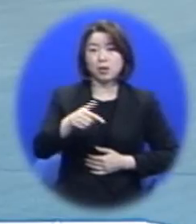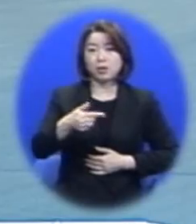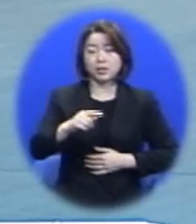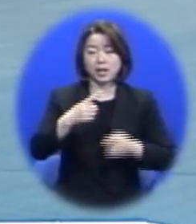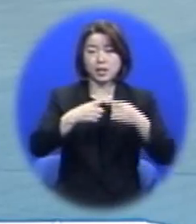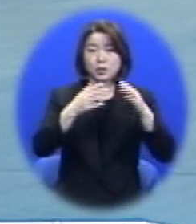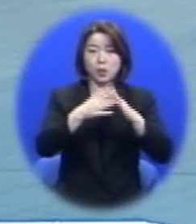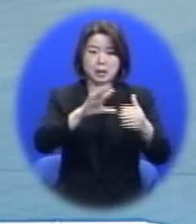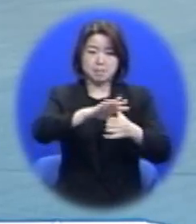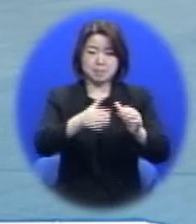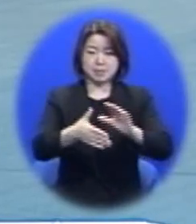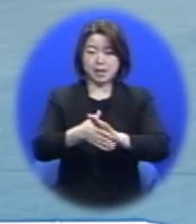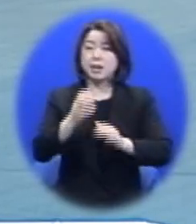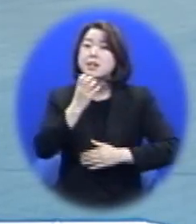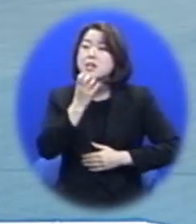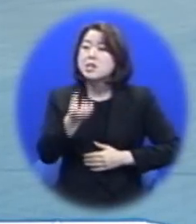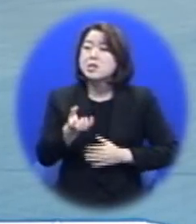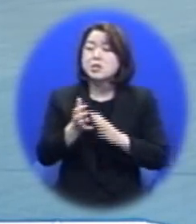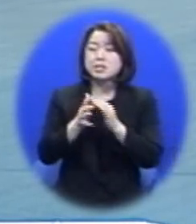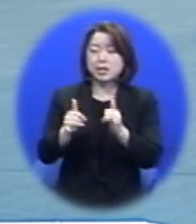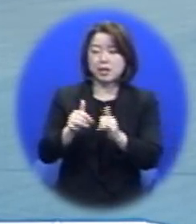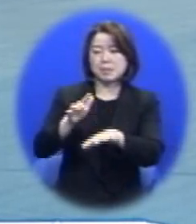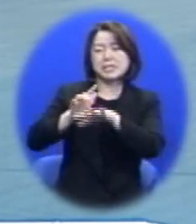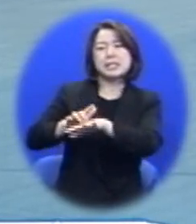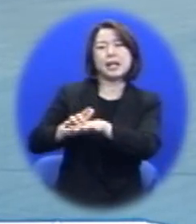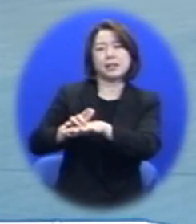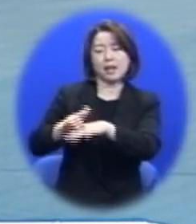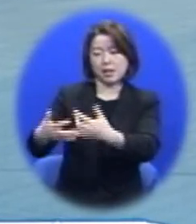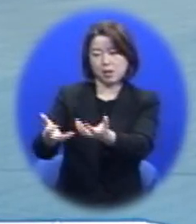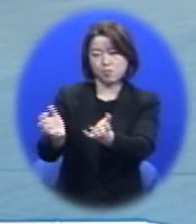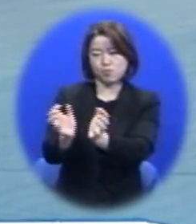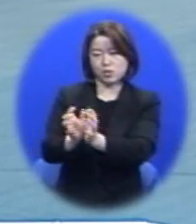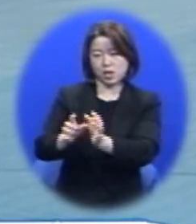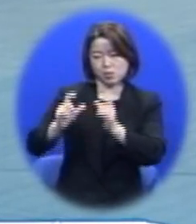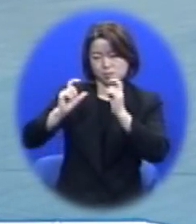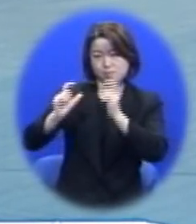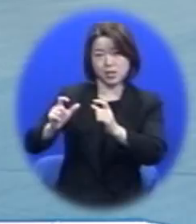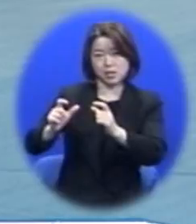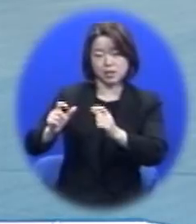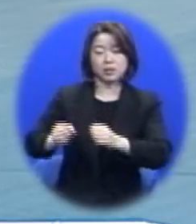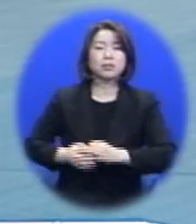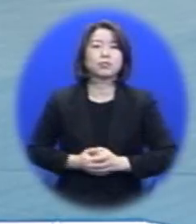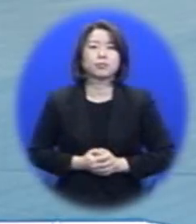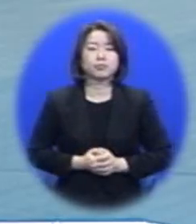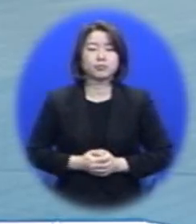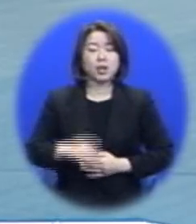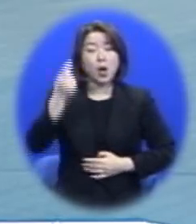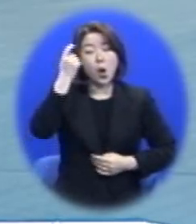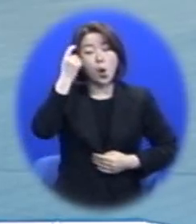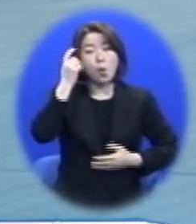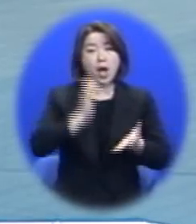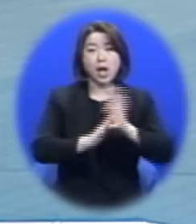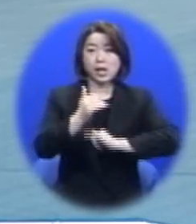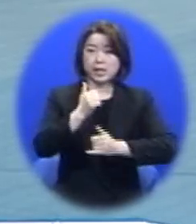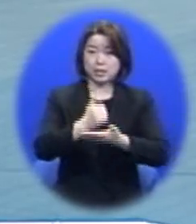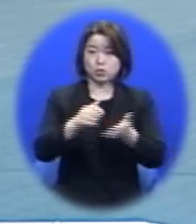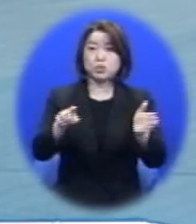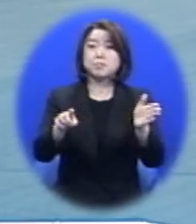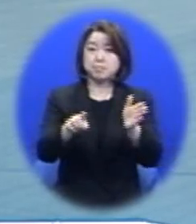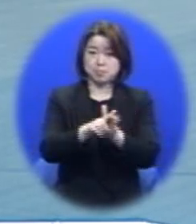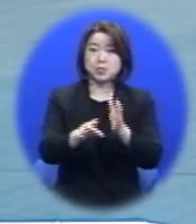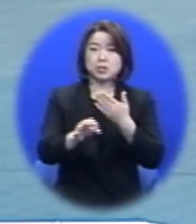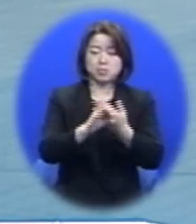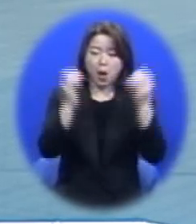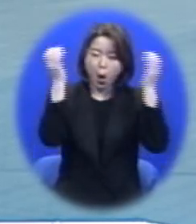유대인들을 사탄이라고, 사탄의 무리라고 지적하셨어요. 왜 예수를 믿으면